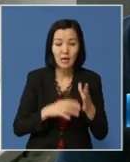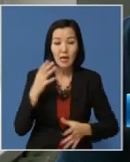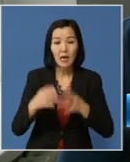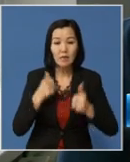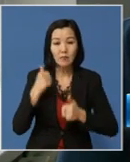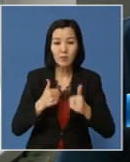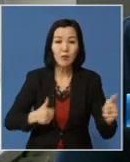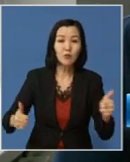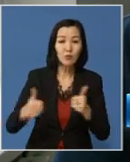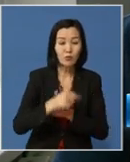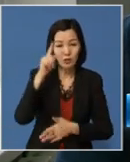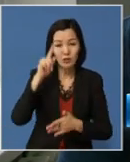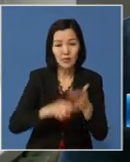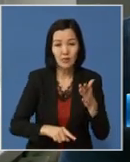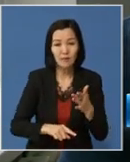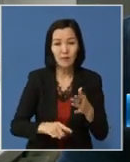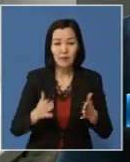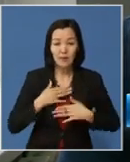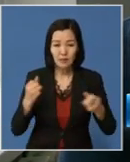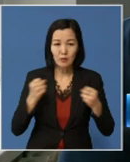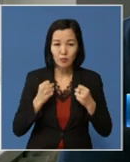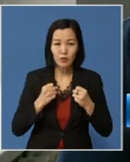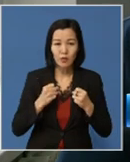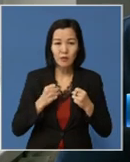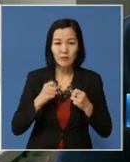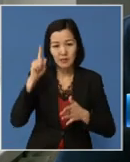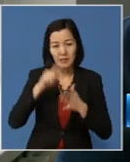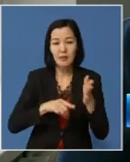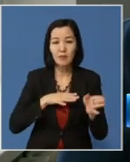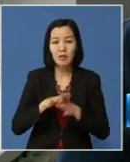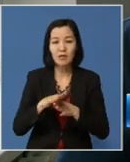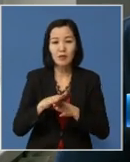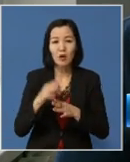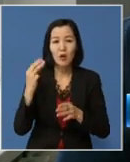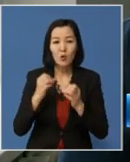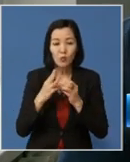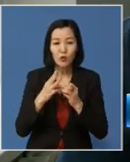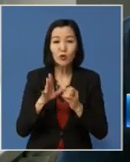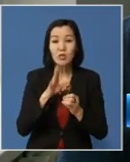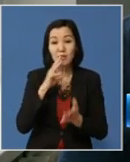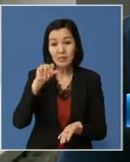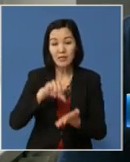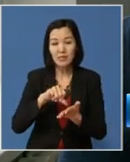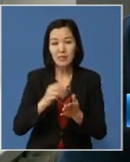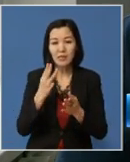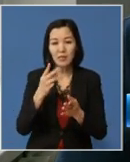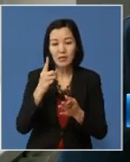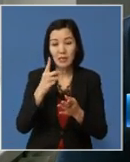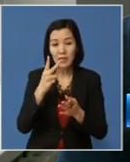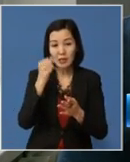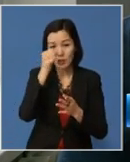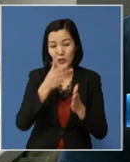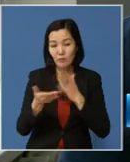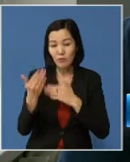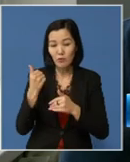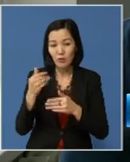чемпионатында топ жарарына сендік. Саңлақтарымыз үмітті ақтады. 10-шы күні Ольга Пастухова жарысқа түседі. Осыдан 2 жыл бұрын әлем чемпионы атанған